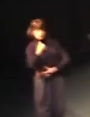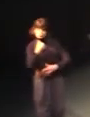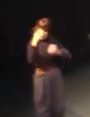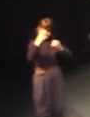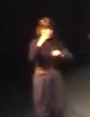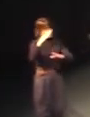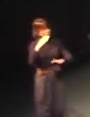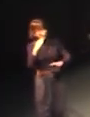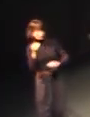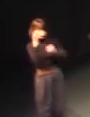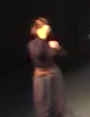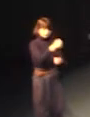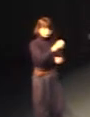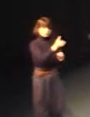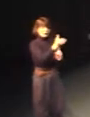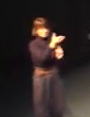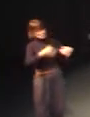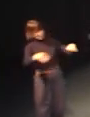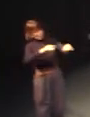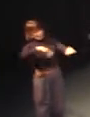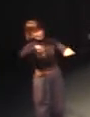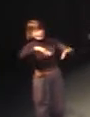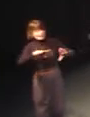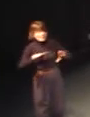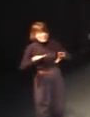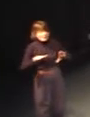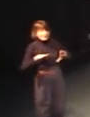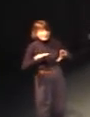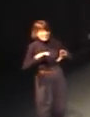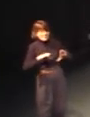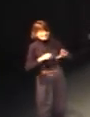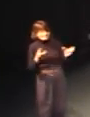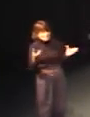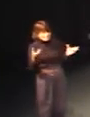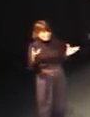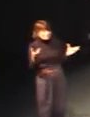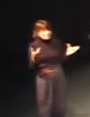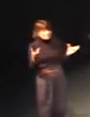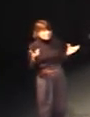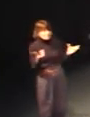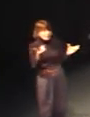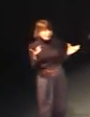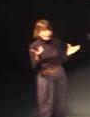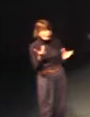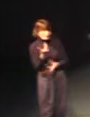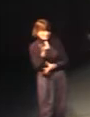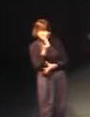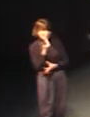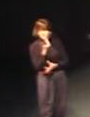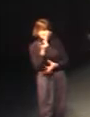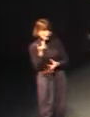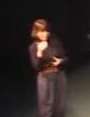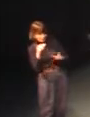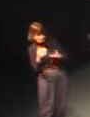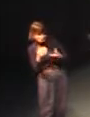alors les revendications territoriales elles ont été fondés sur une continuité géographique